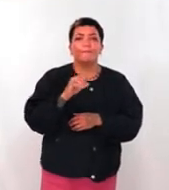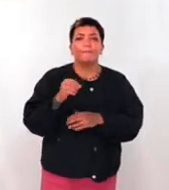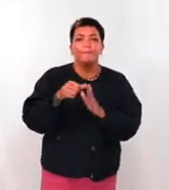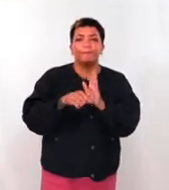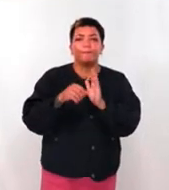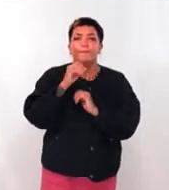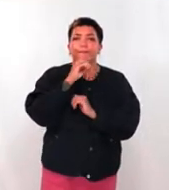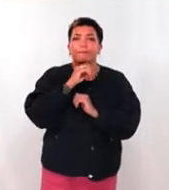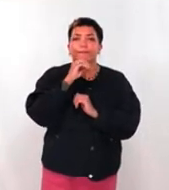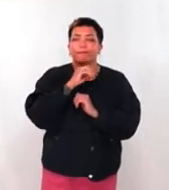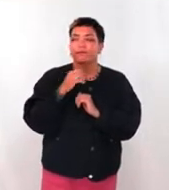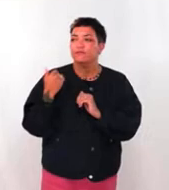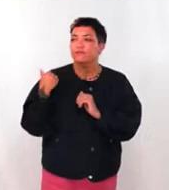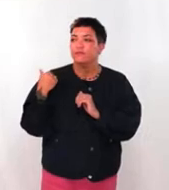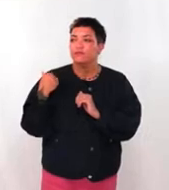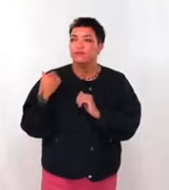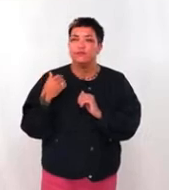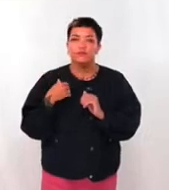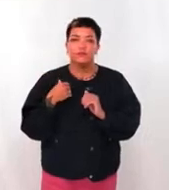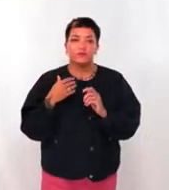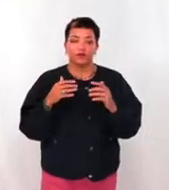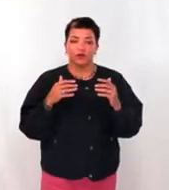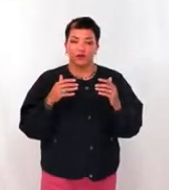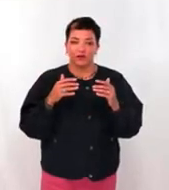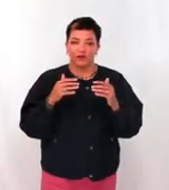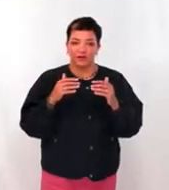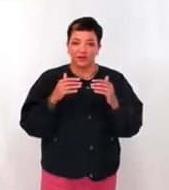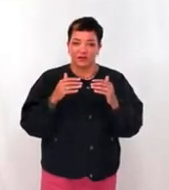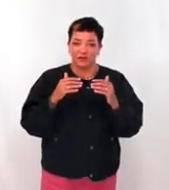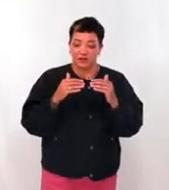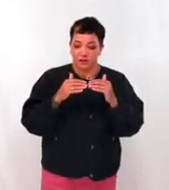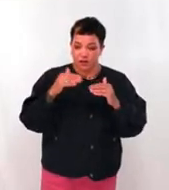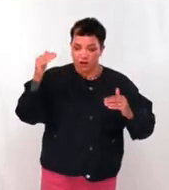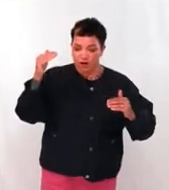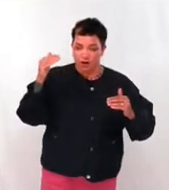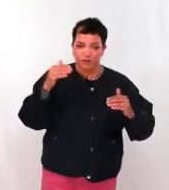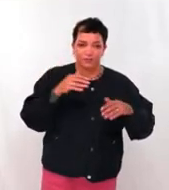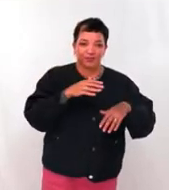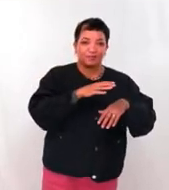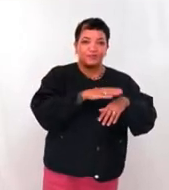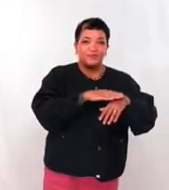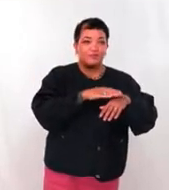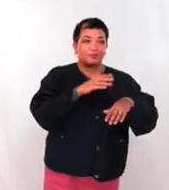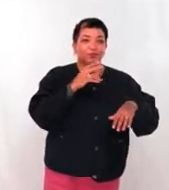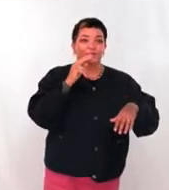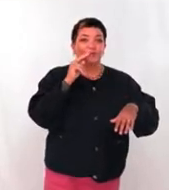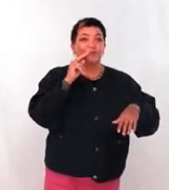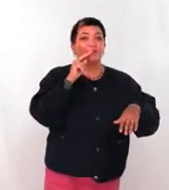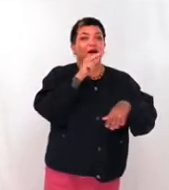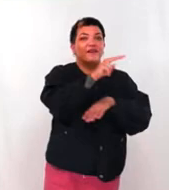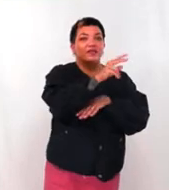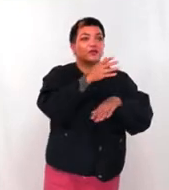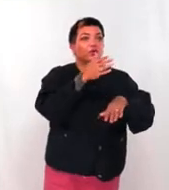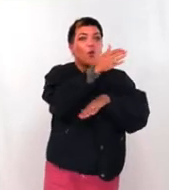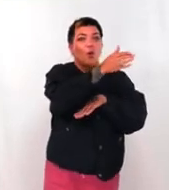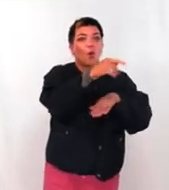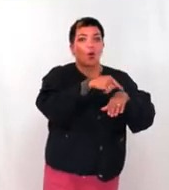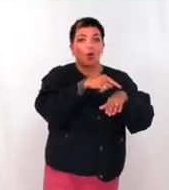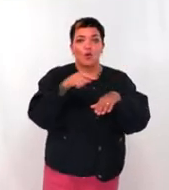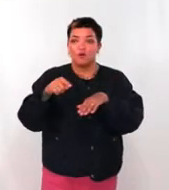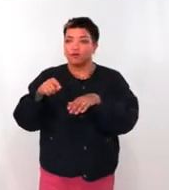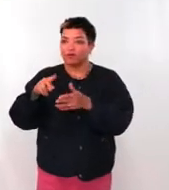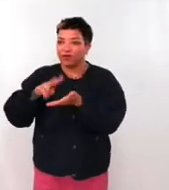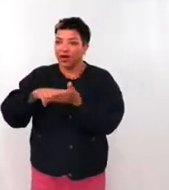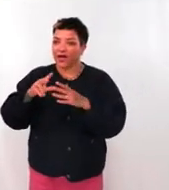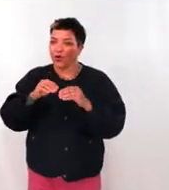DM2, on a des écarts abyssaux entre les prévisions et les réalisations. La seule chose, j'allais dire,